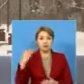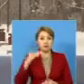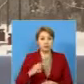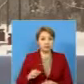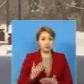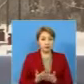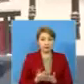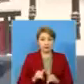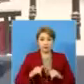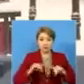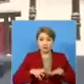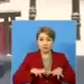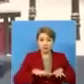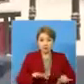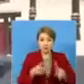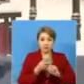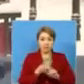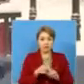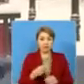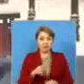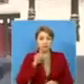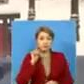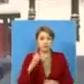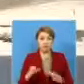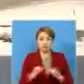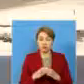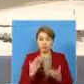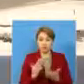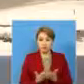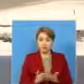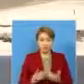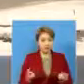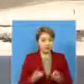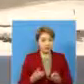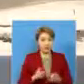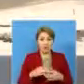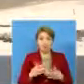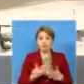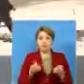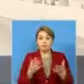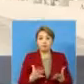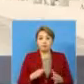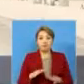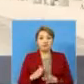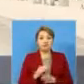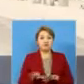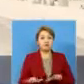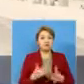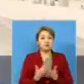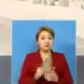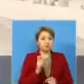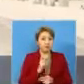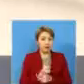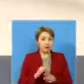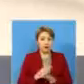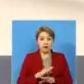регион по темпам распространения коронавируса находится в зеленой зоне, и от населения требуется соблюдать элементарные меры профилактики, чтобы не допустить